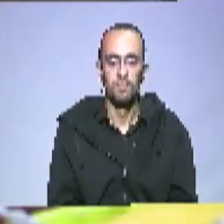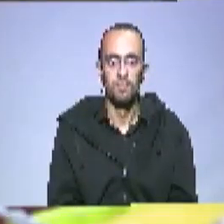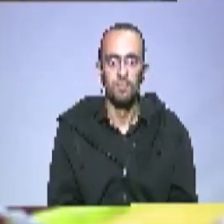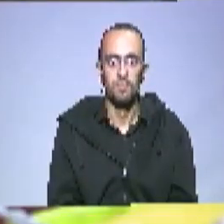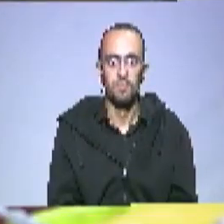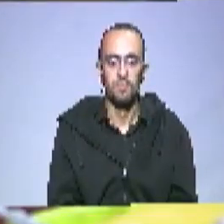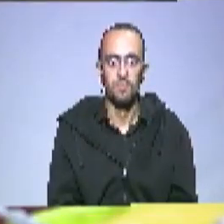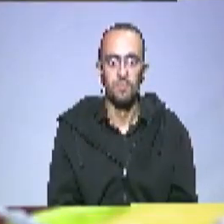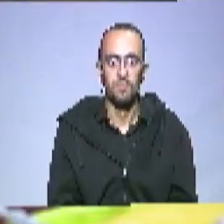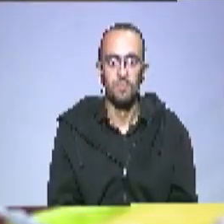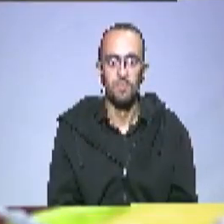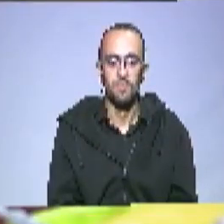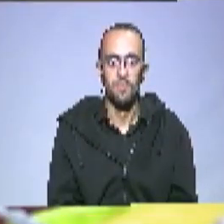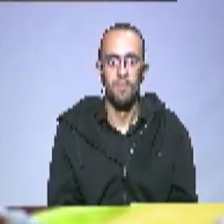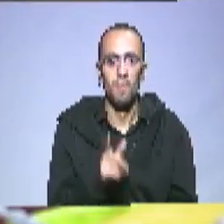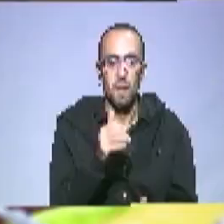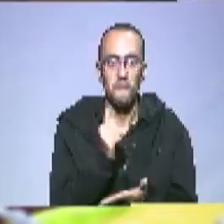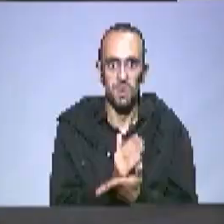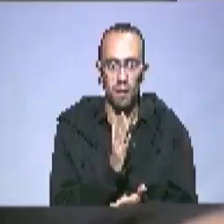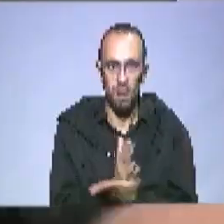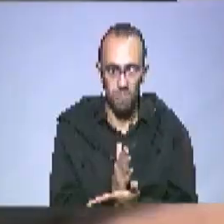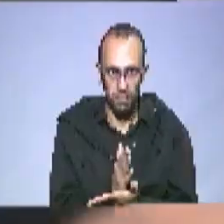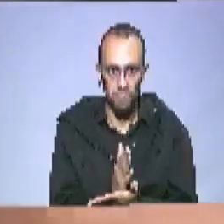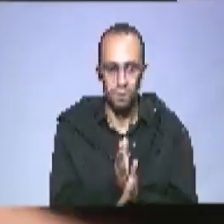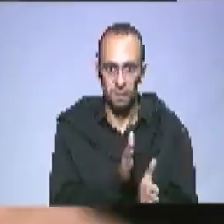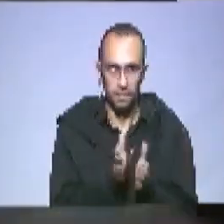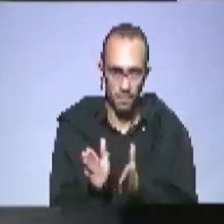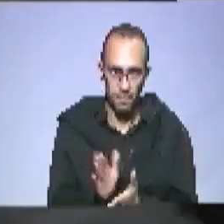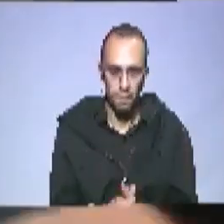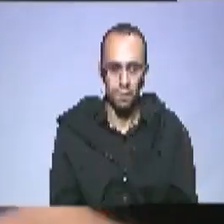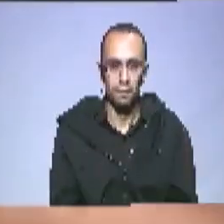ناخد بقى معانا البصلايه دي خلاص كده